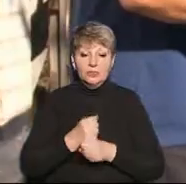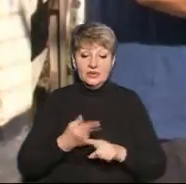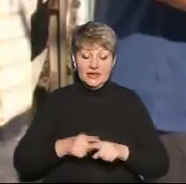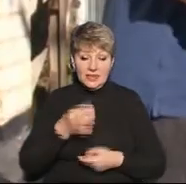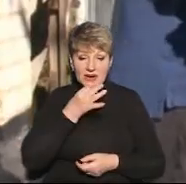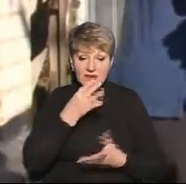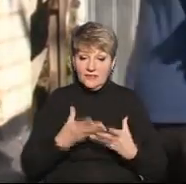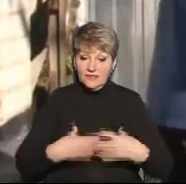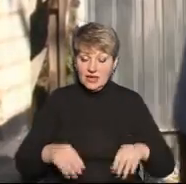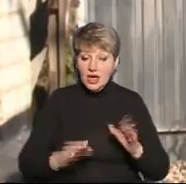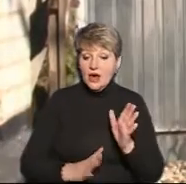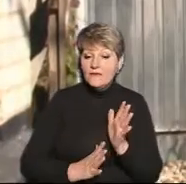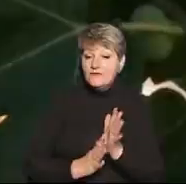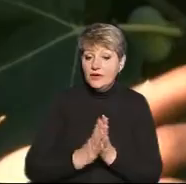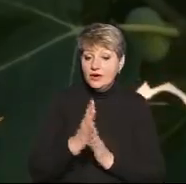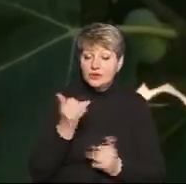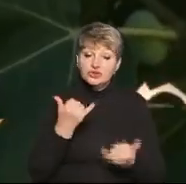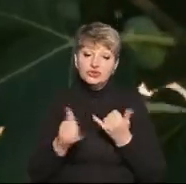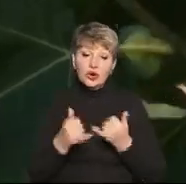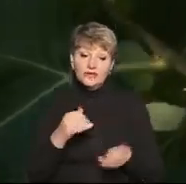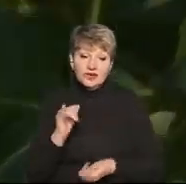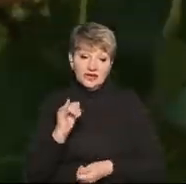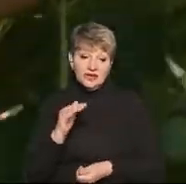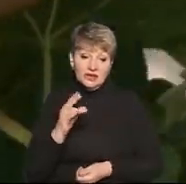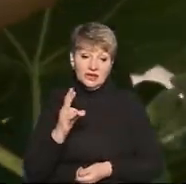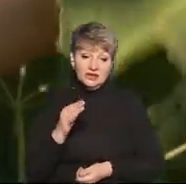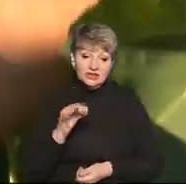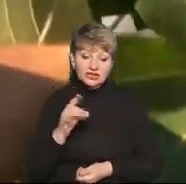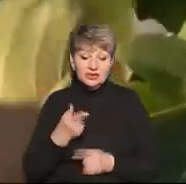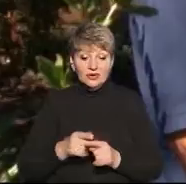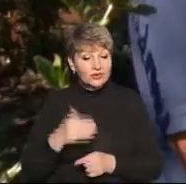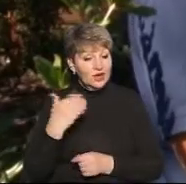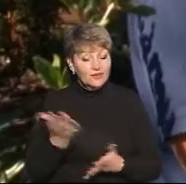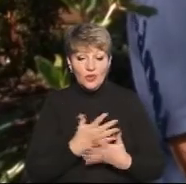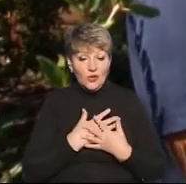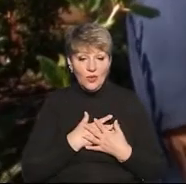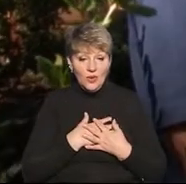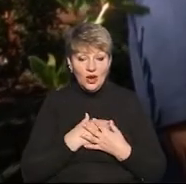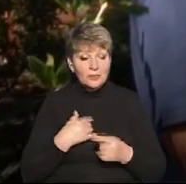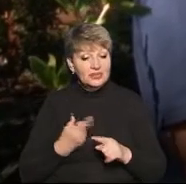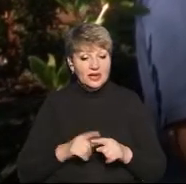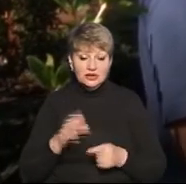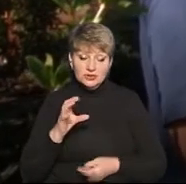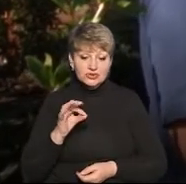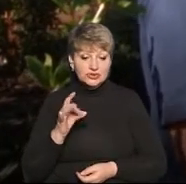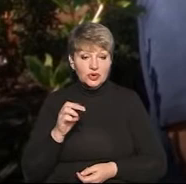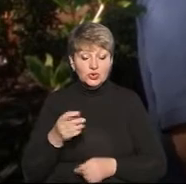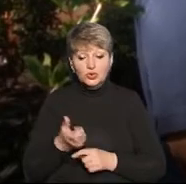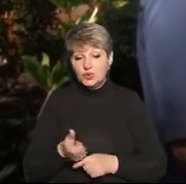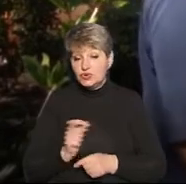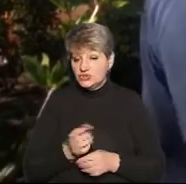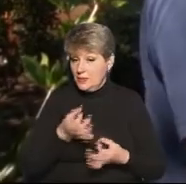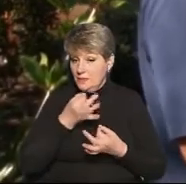весни. Вирощує чоловік жовтий інжир. Каже, це його улюблений. Мені цей сорт дуже подобається. Мені цей сорт